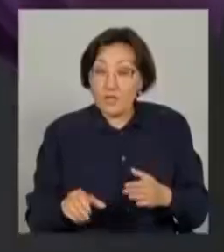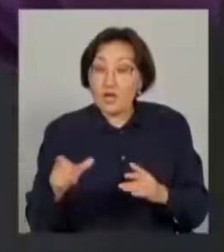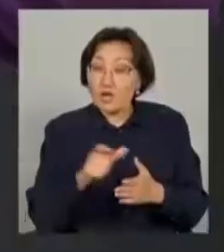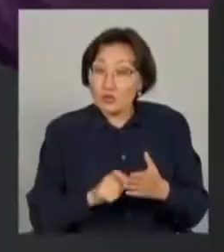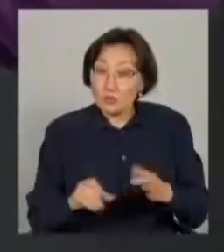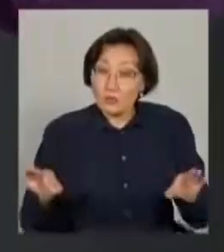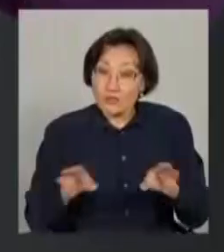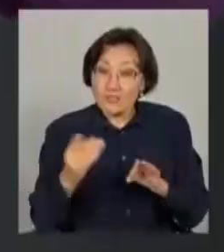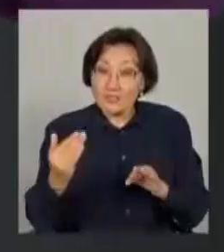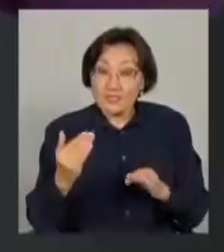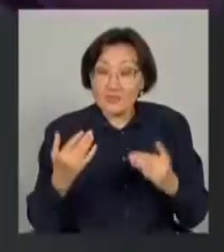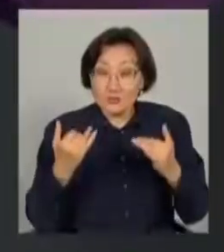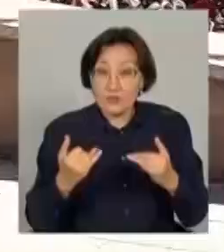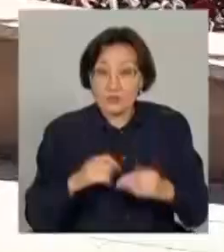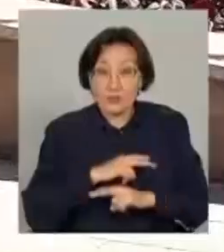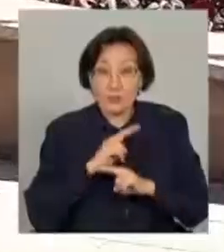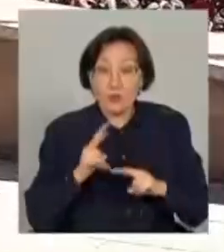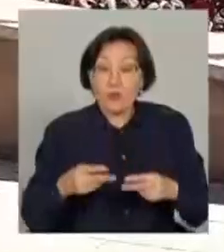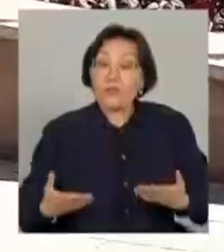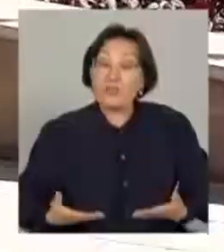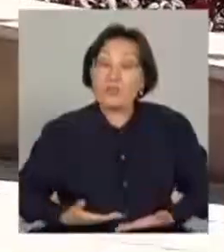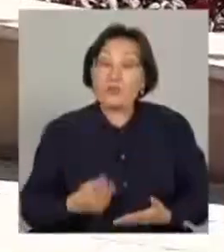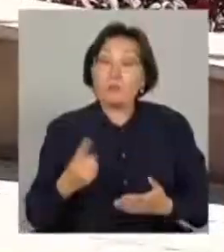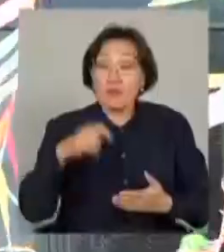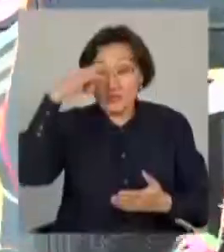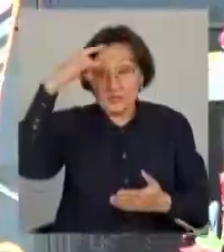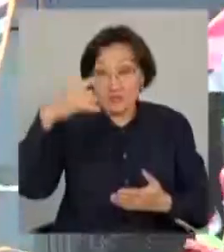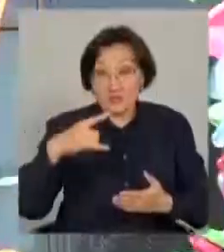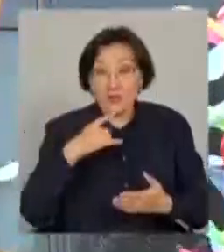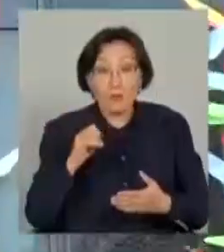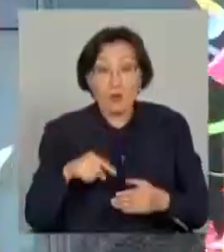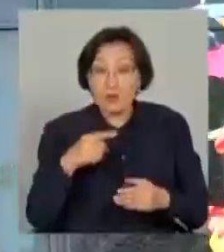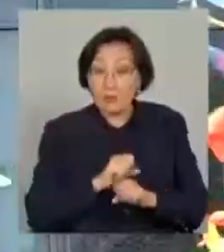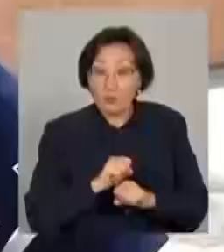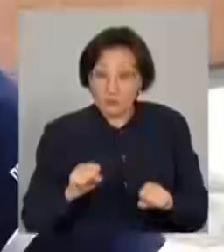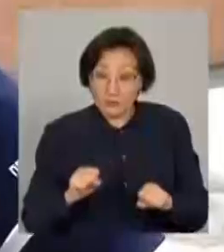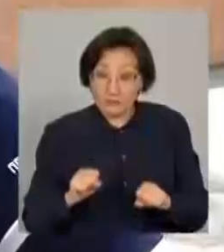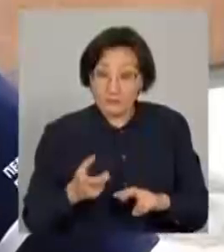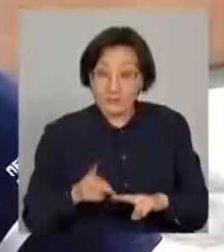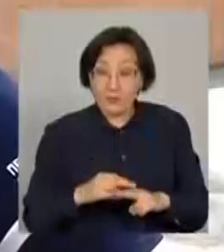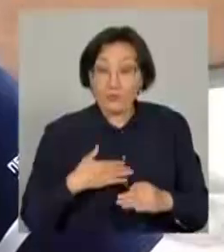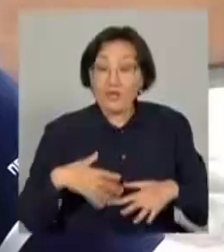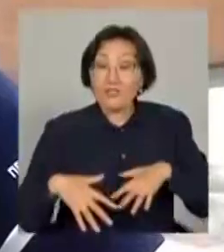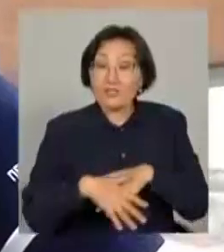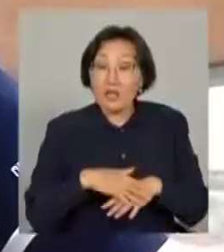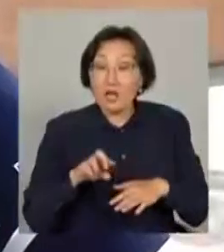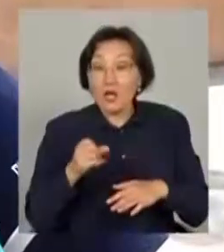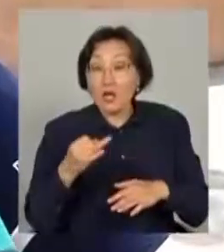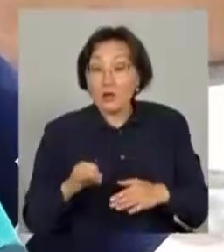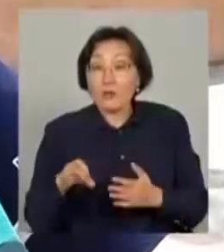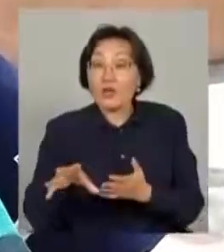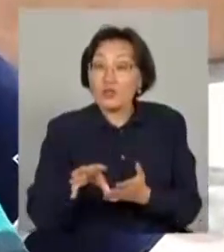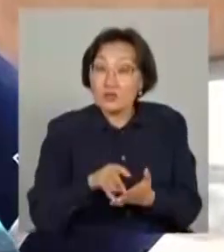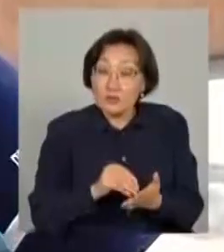болдың толғайтын, сен қазірше өліменен тірде бір қазақсың жамандауға болмайтын дейді. Сол сияқты біздің халқымыздан Абайды үлгі